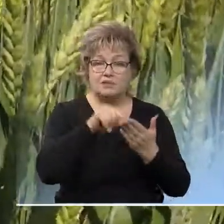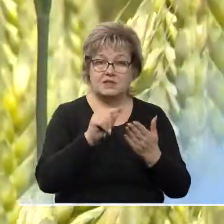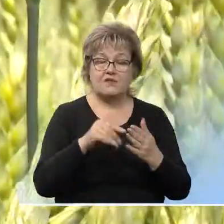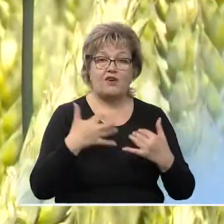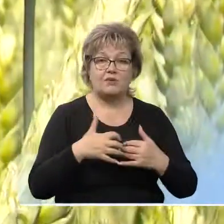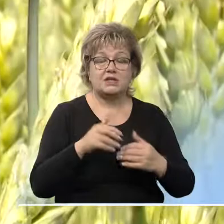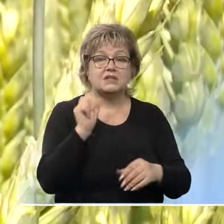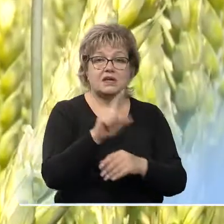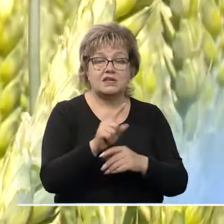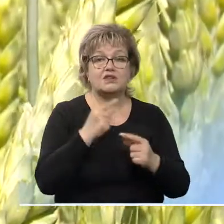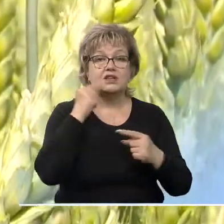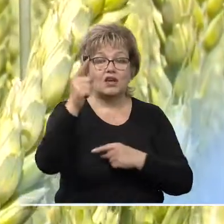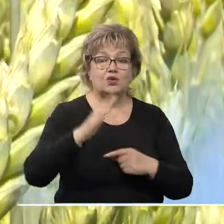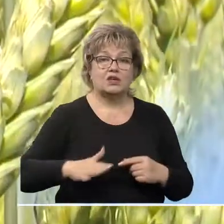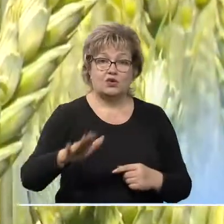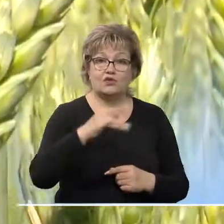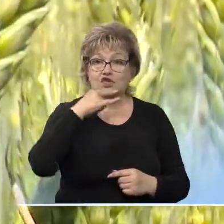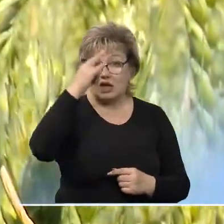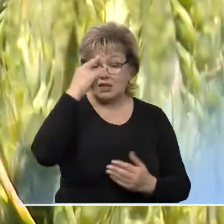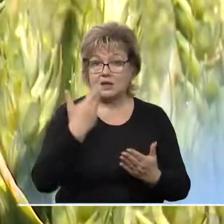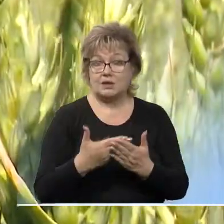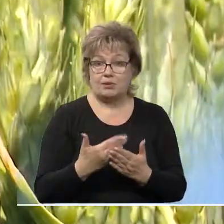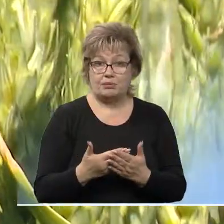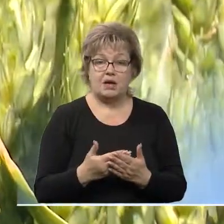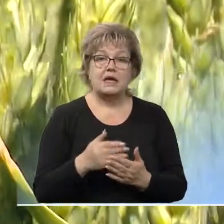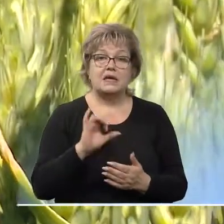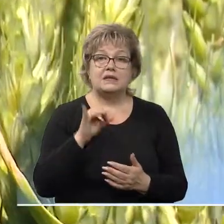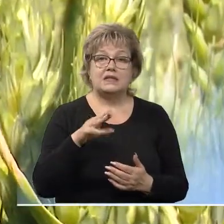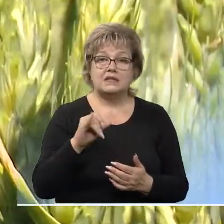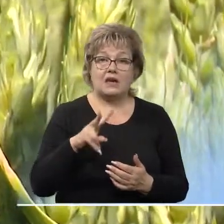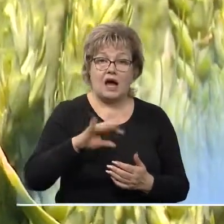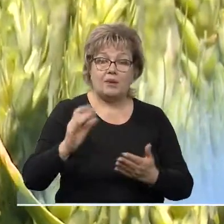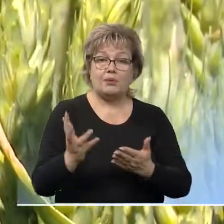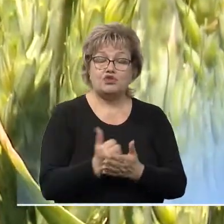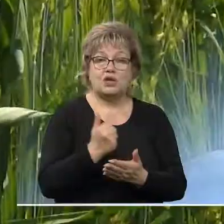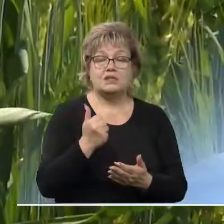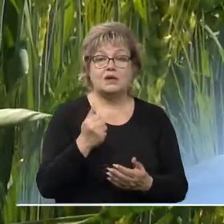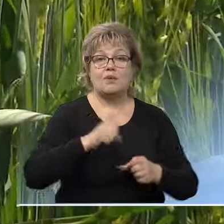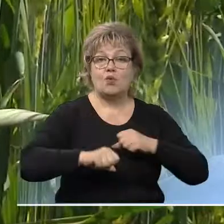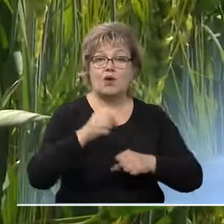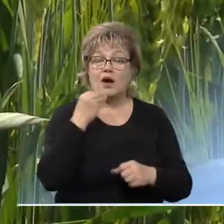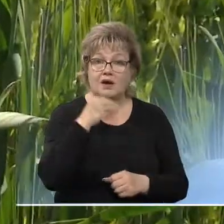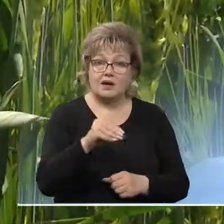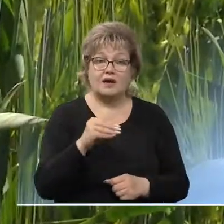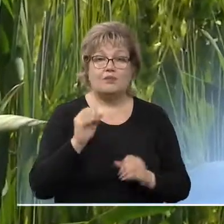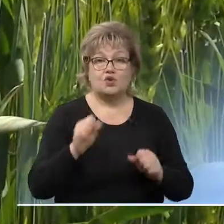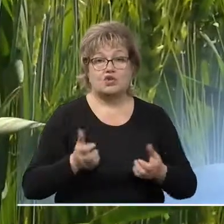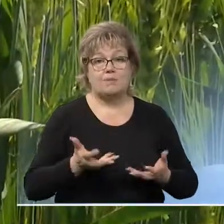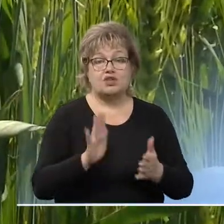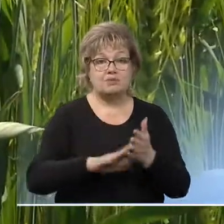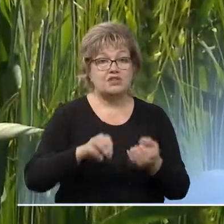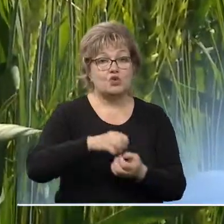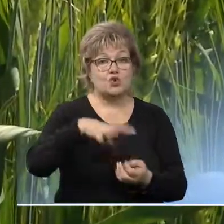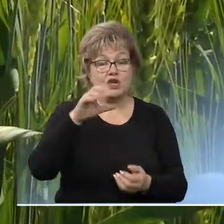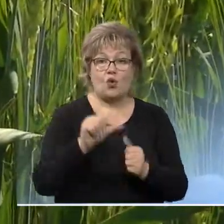заказывают птицефабрики даже отдаленных регионов, Челябинска, например. Из тритикали получается качественная мука, из которой можно печь